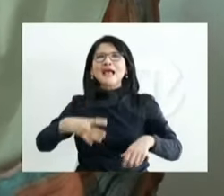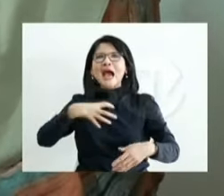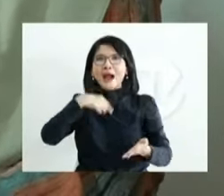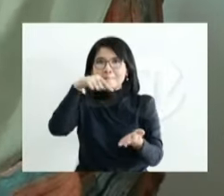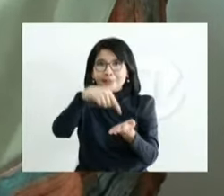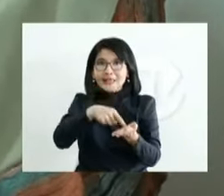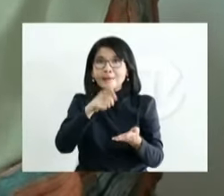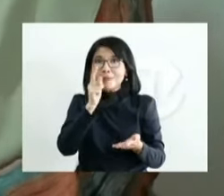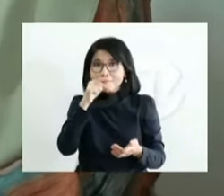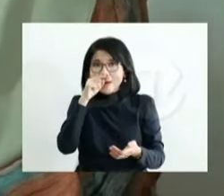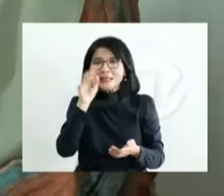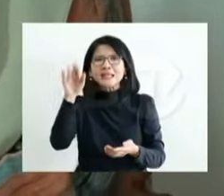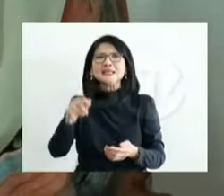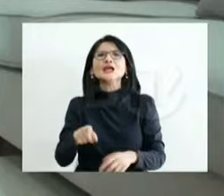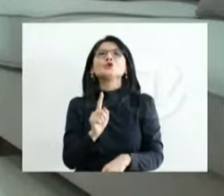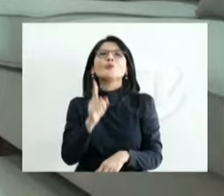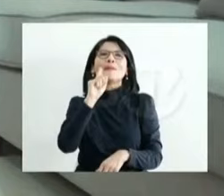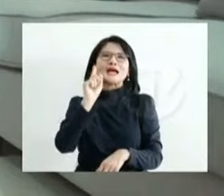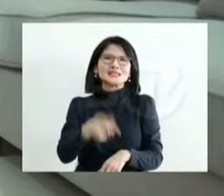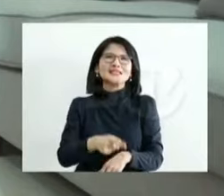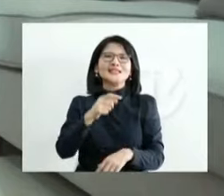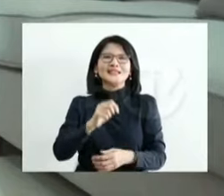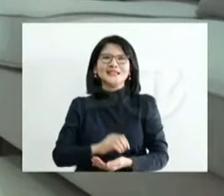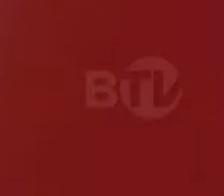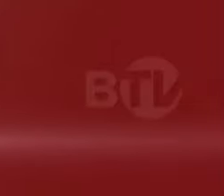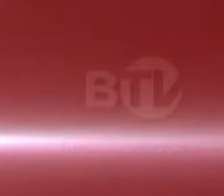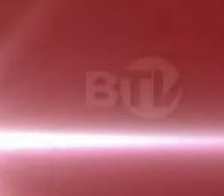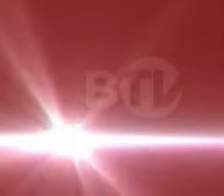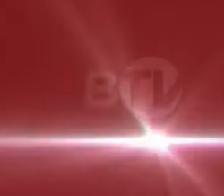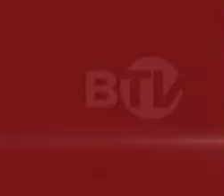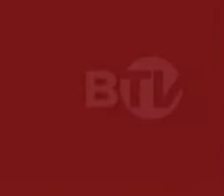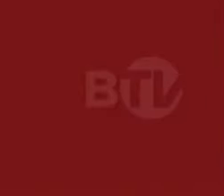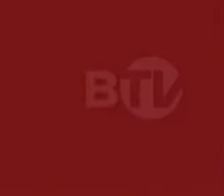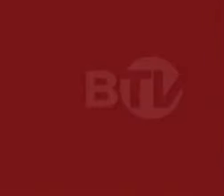gunakan H pilih Bapak nanti ya itu pasti